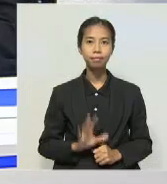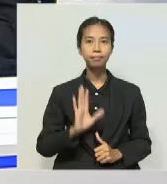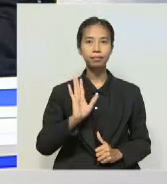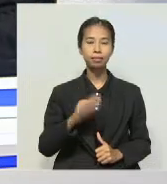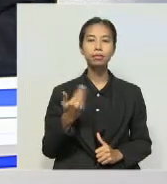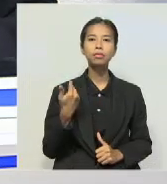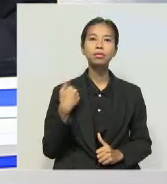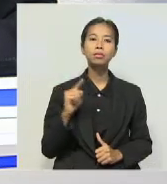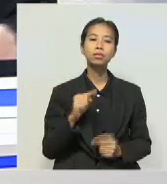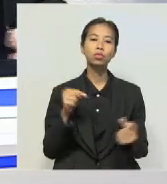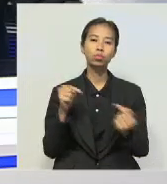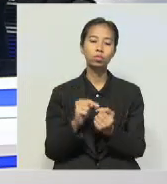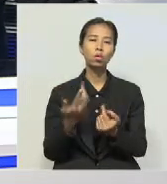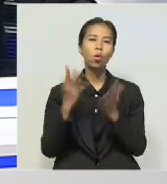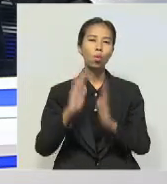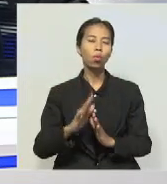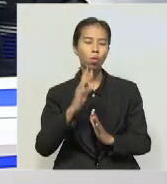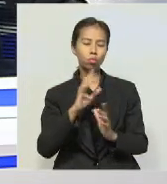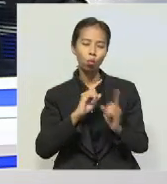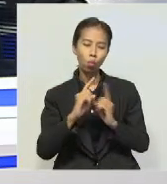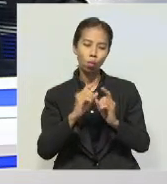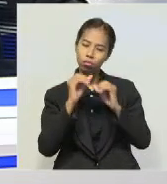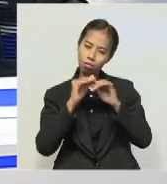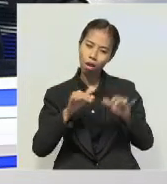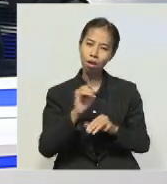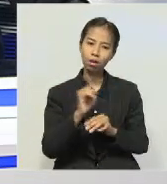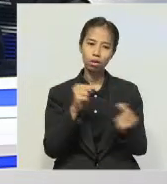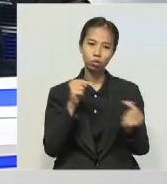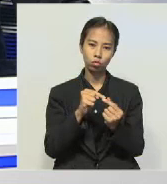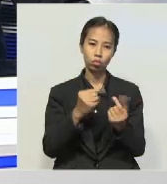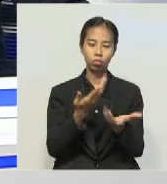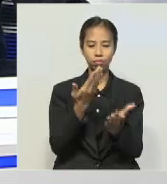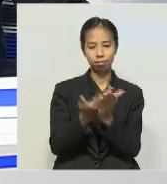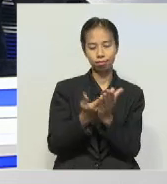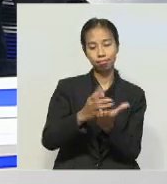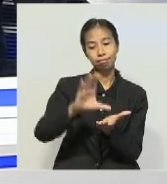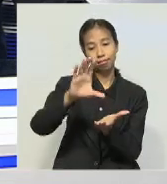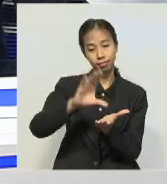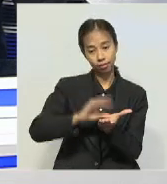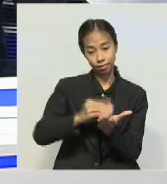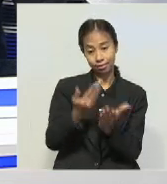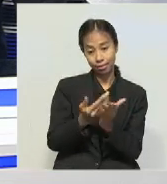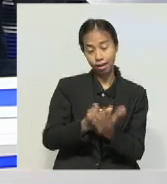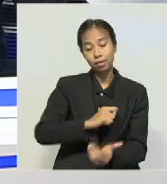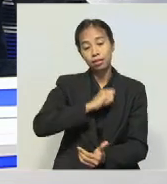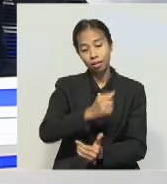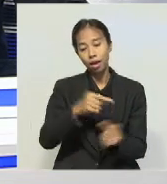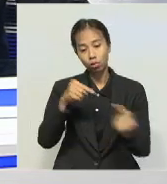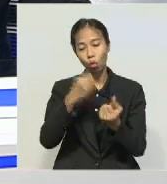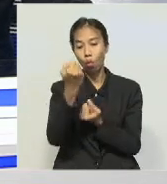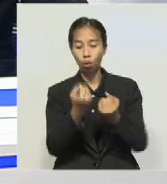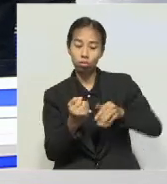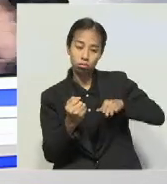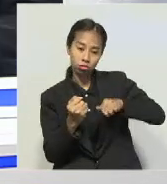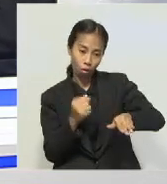อีกหนึ่งเรื่องที่เป็นกระแสให้พูดถึงกันนะคะก็คือเรื่องของการจัดเก็บค่าธรรมเนียมการจอดรถหลังจากที่ราชกิจจานุเบกษ